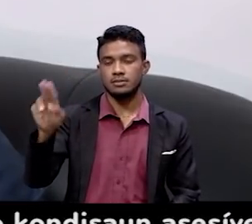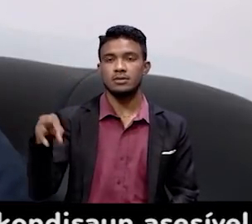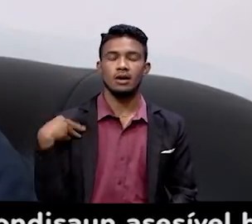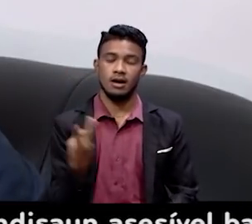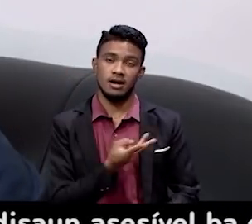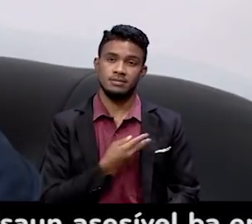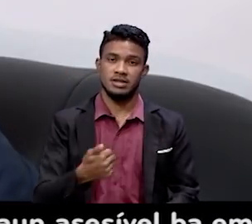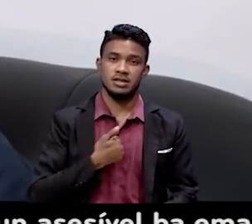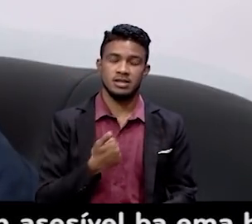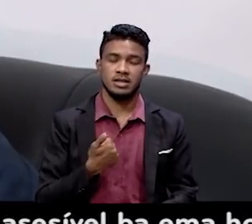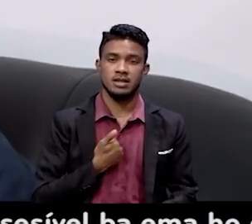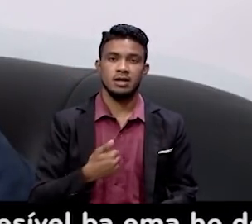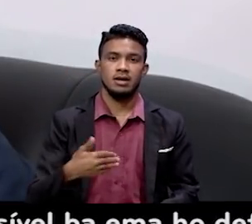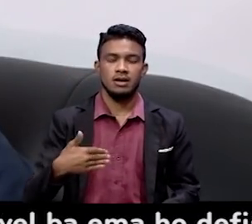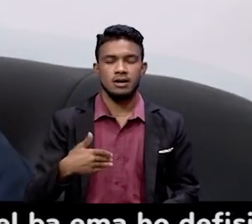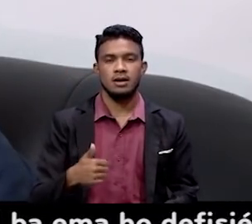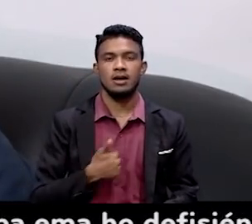larang susah ituang.